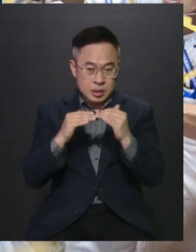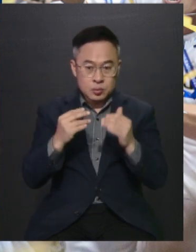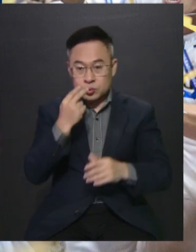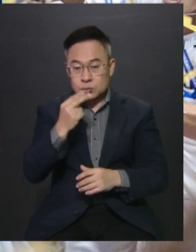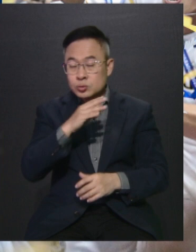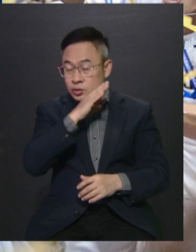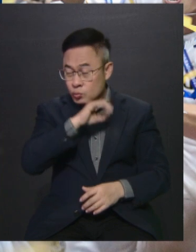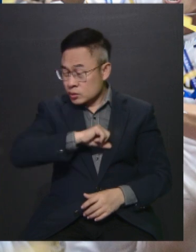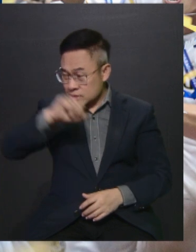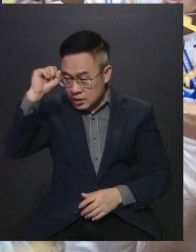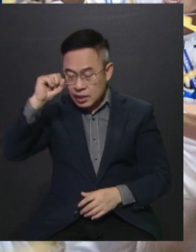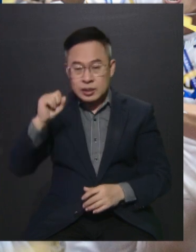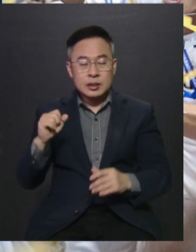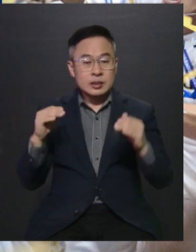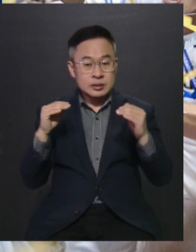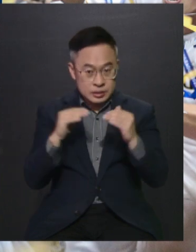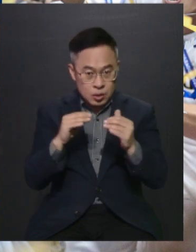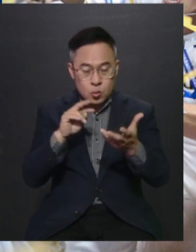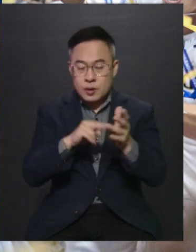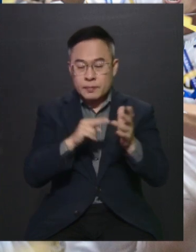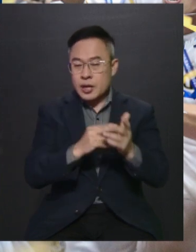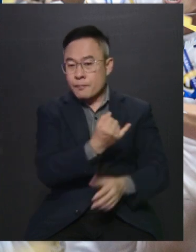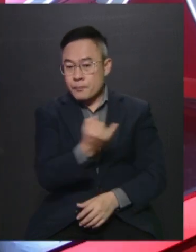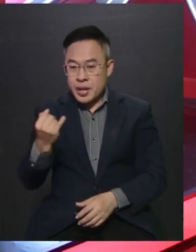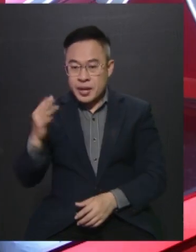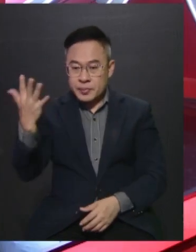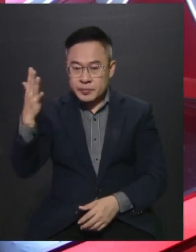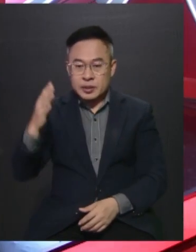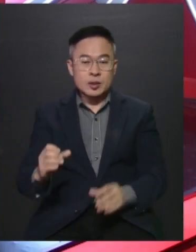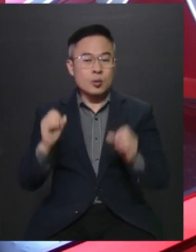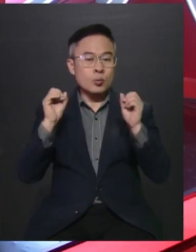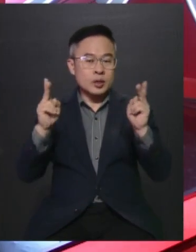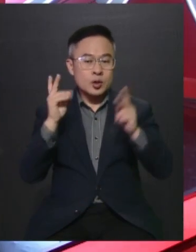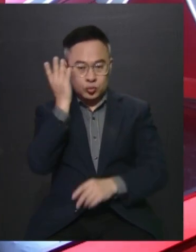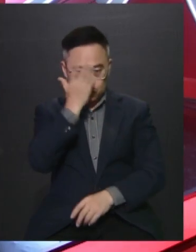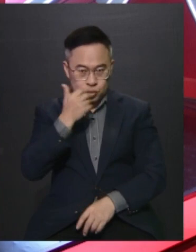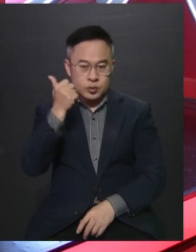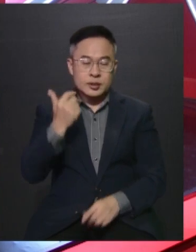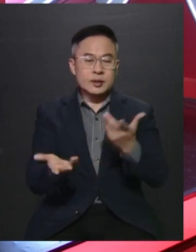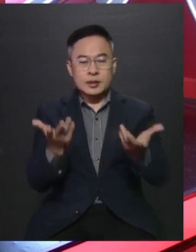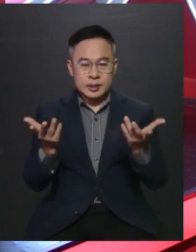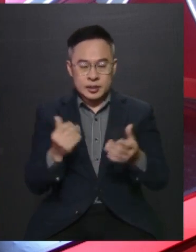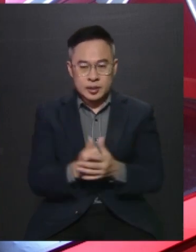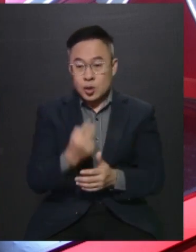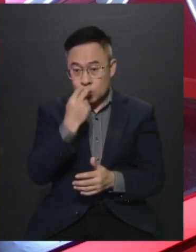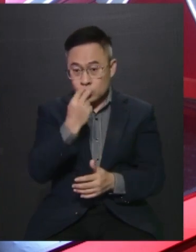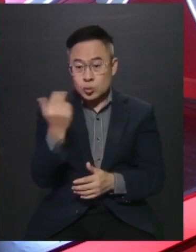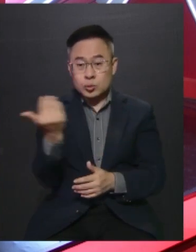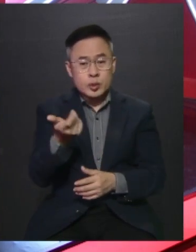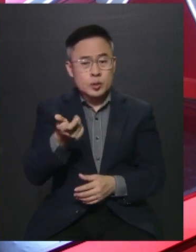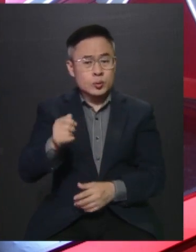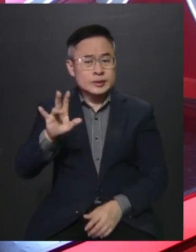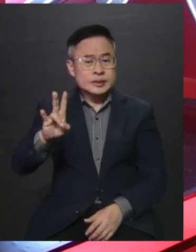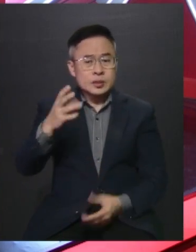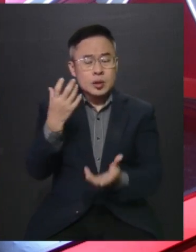แชมป์ไร้พ่ายเดี๋ยวรอติดตามนะคะแล้วก็สามารถตามการถ่ายทอดสดได้ทุกคู ่ ผ่านทาง T-Sport 7ด้วยนะคะเก